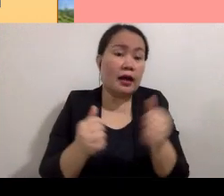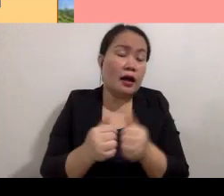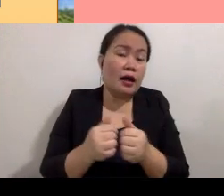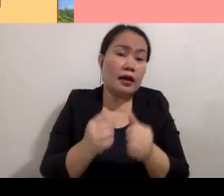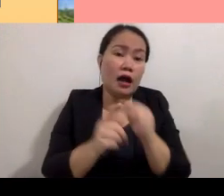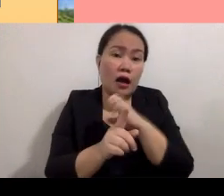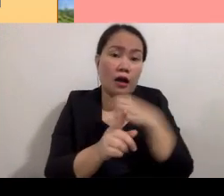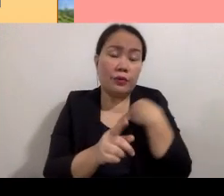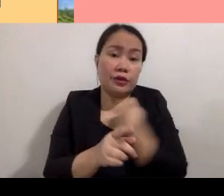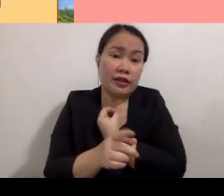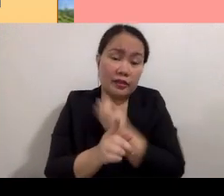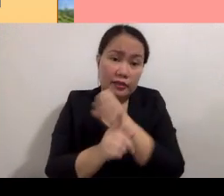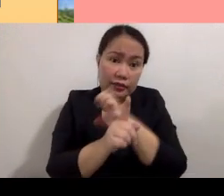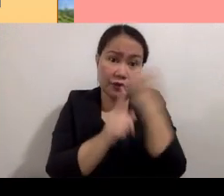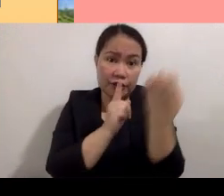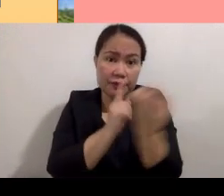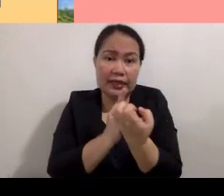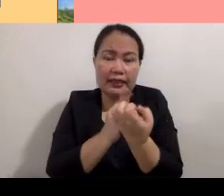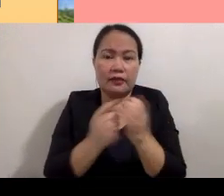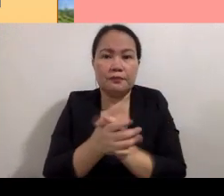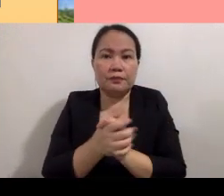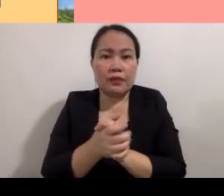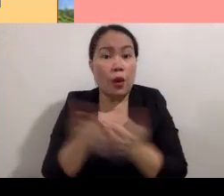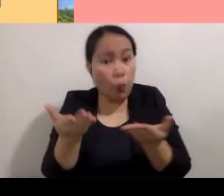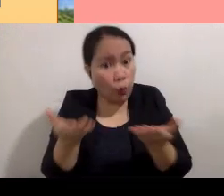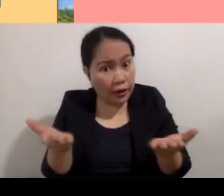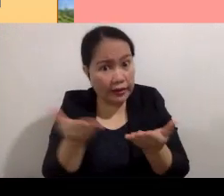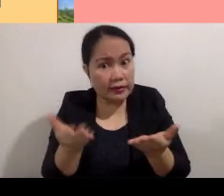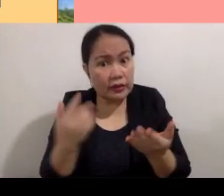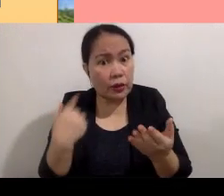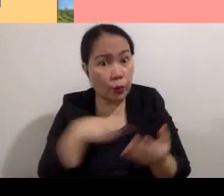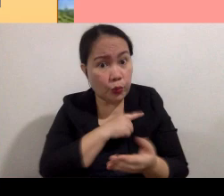ating kapaligiran